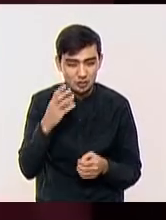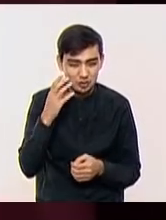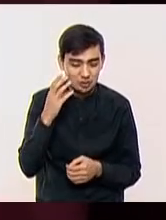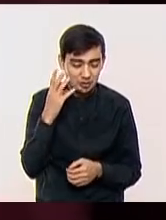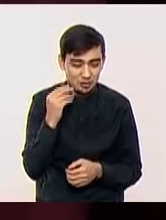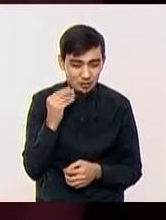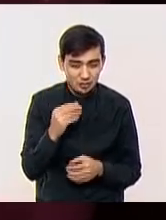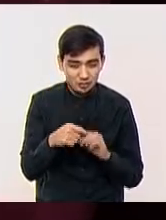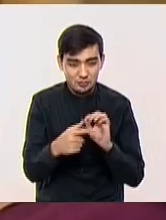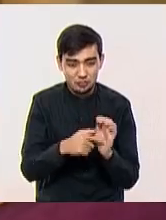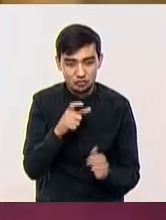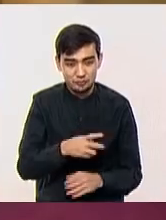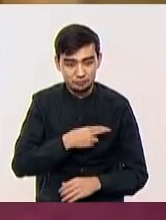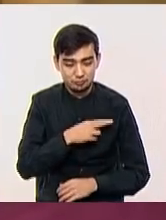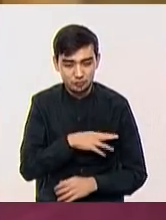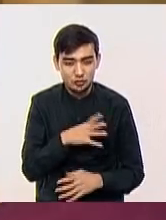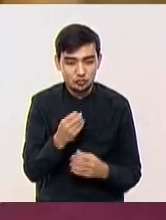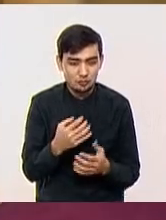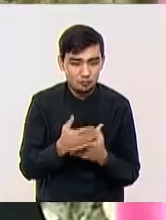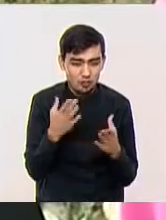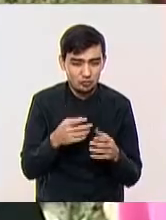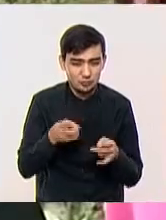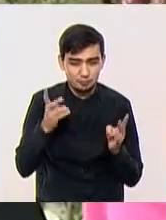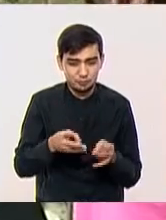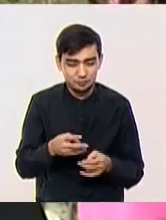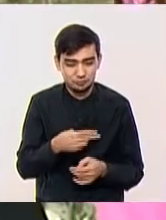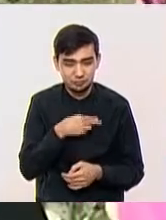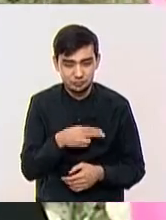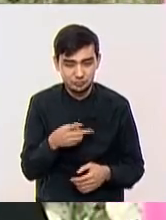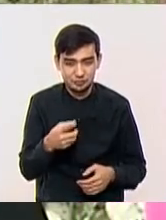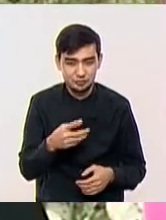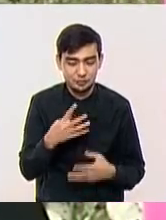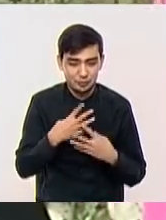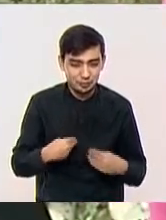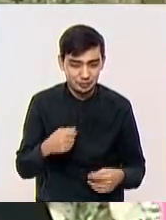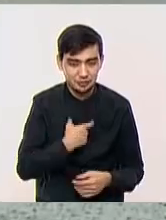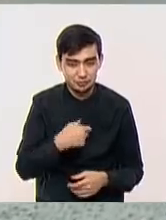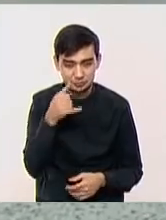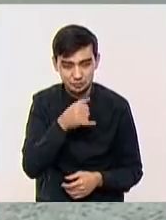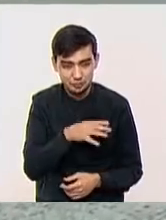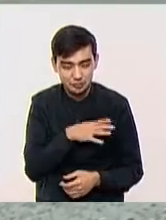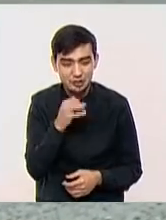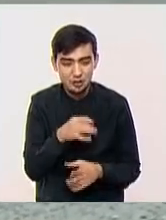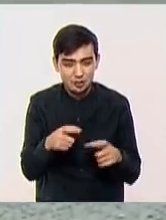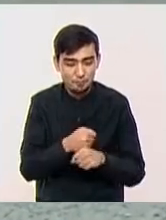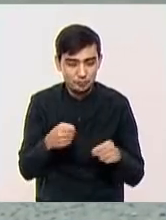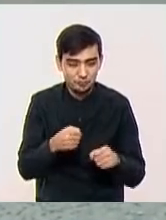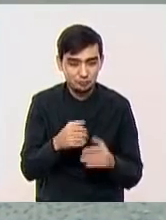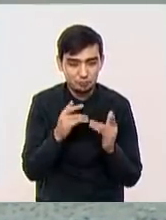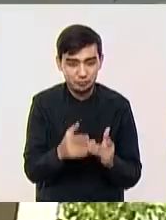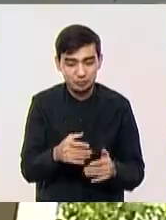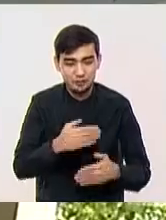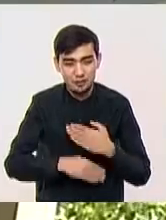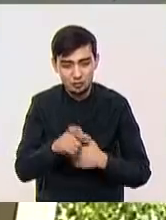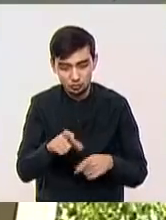отбасы қара жамылды. Тағы қаншама жанұя сол жарылыс салып кеткен жараны әлі жазалмай жүр. Өйткені жарылыс салған жарақат төсекке таңып